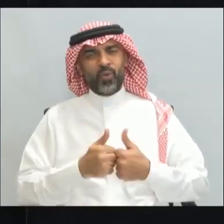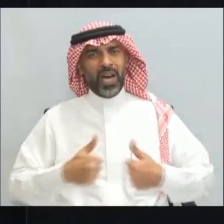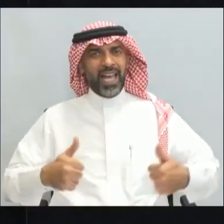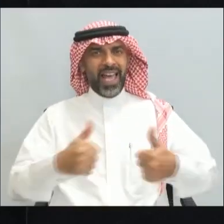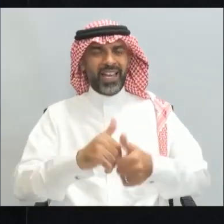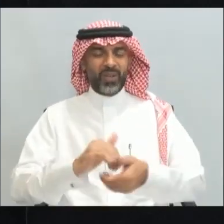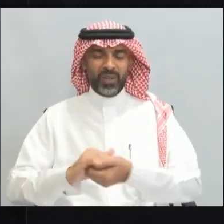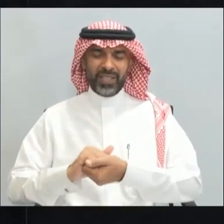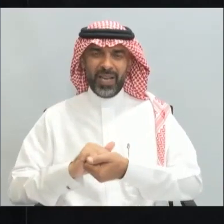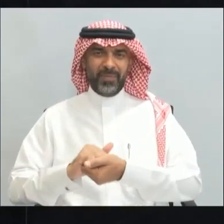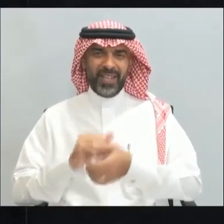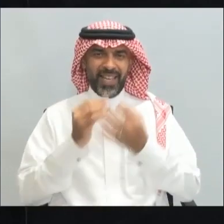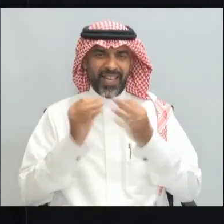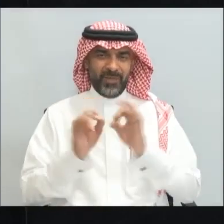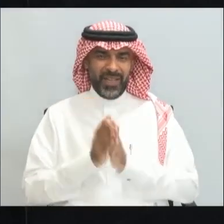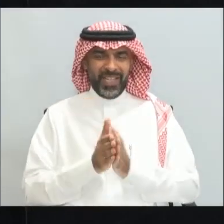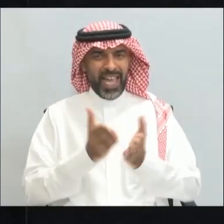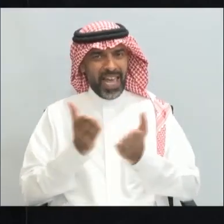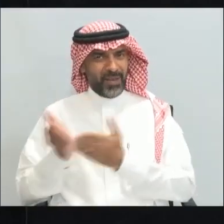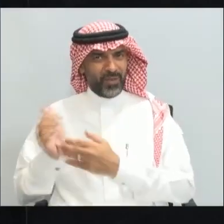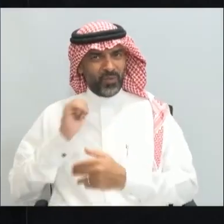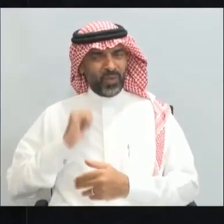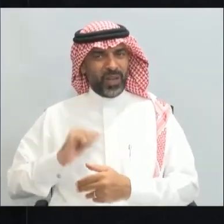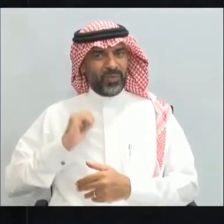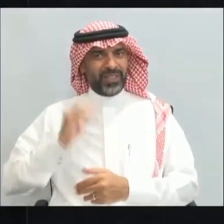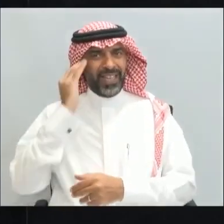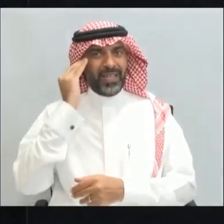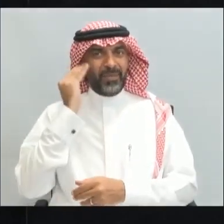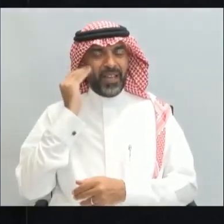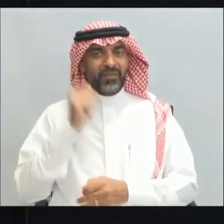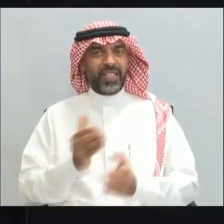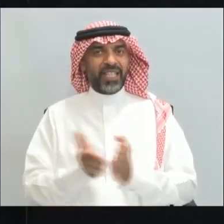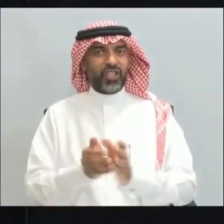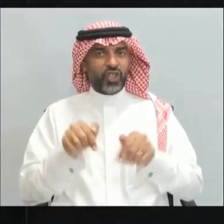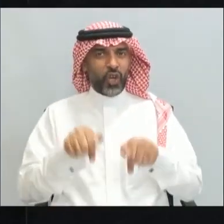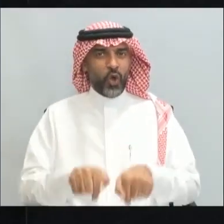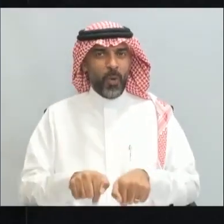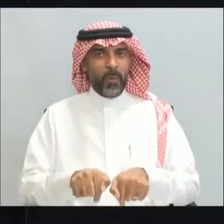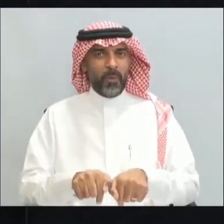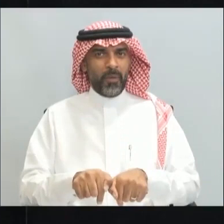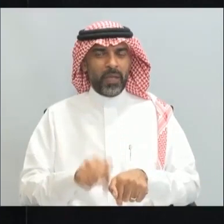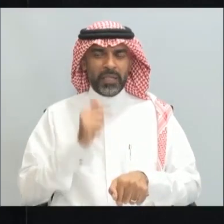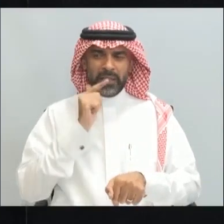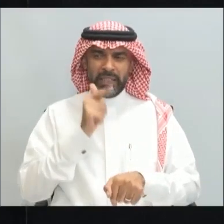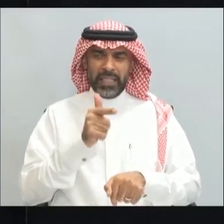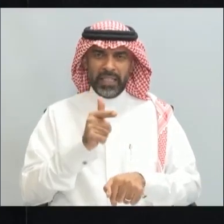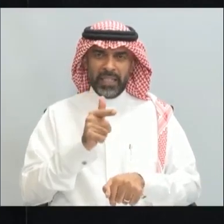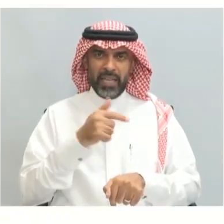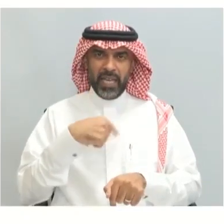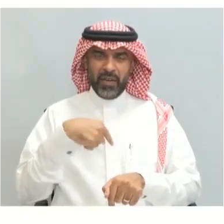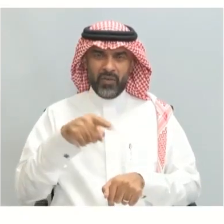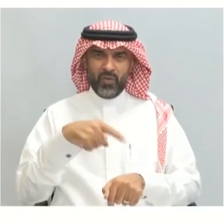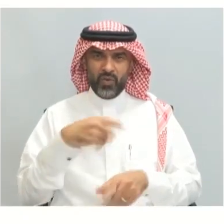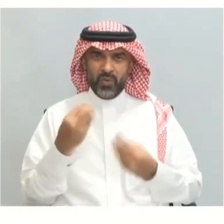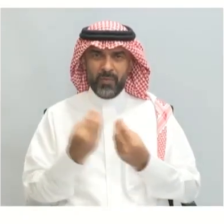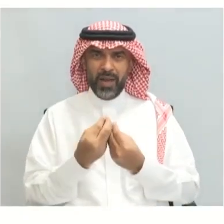وصحبه اجمعين اهلا بكم ابنائي وبناتي الطلاب في درسنا لهذا اليوم نتحدث فيه باذن الله انا وانتم